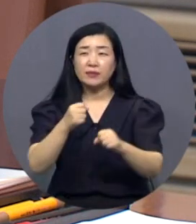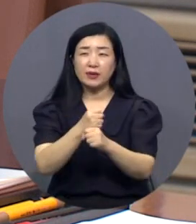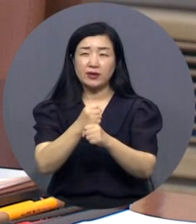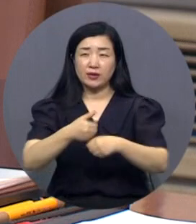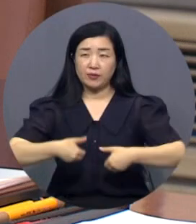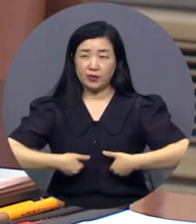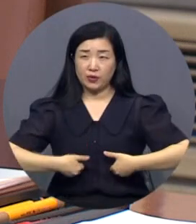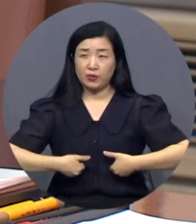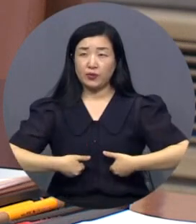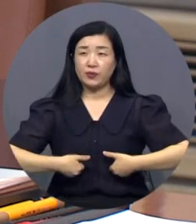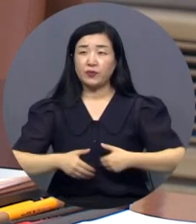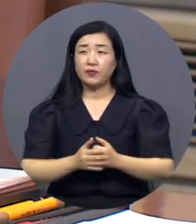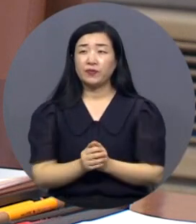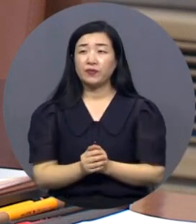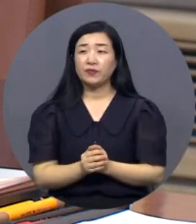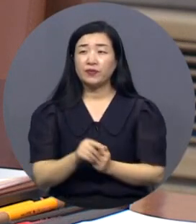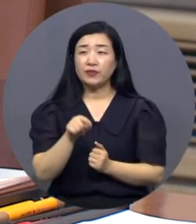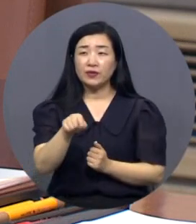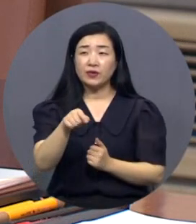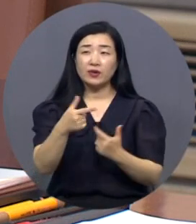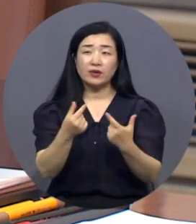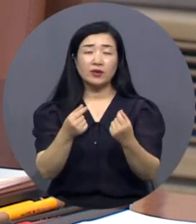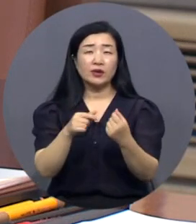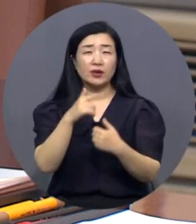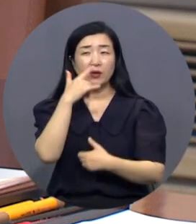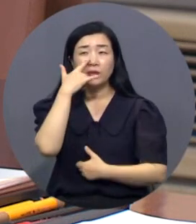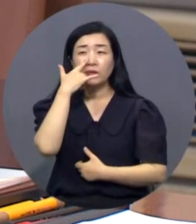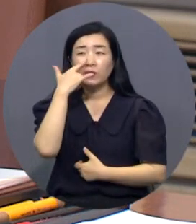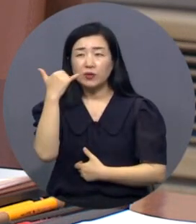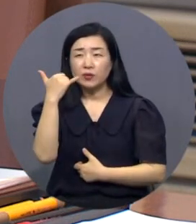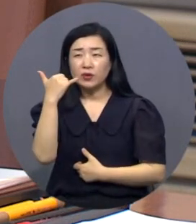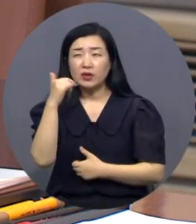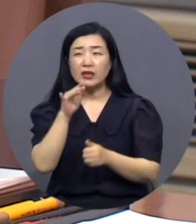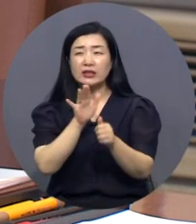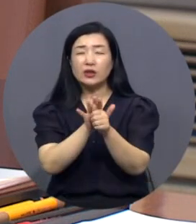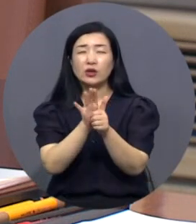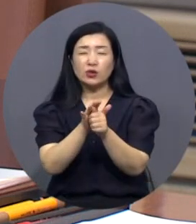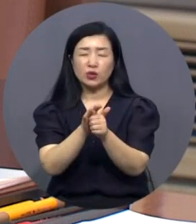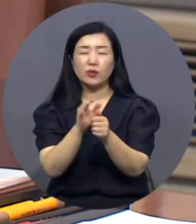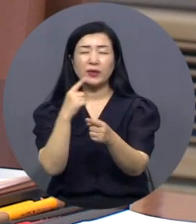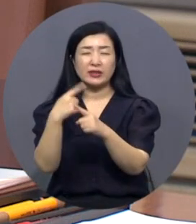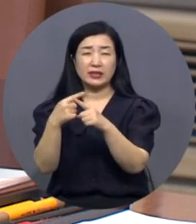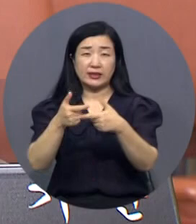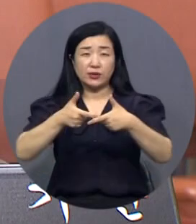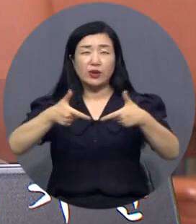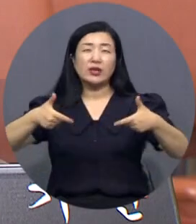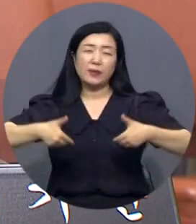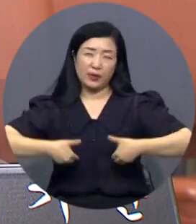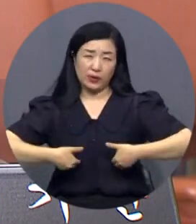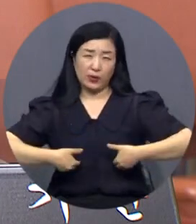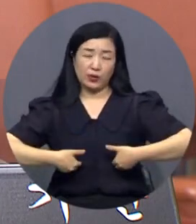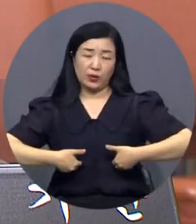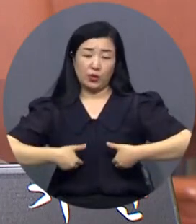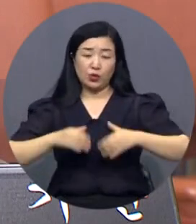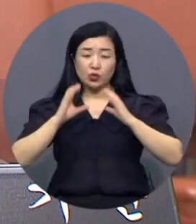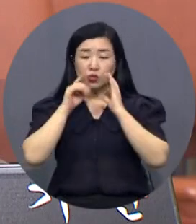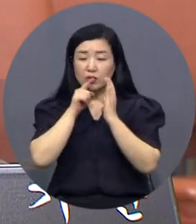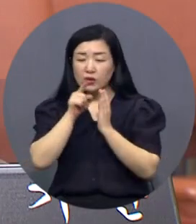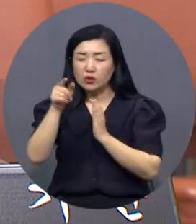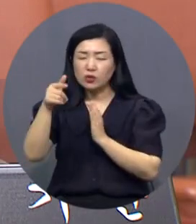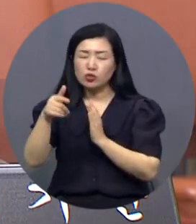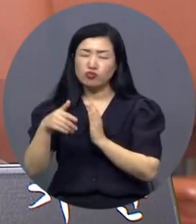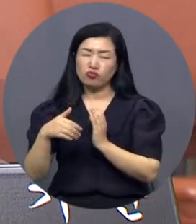있다고 봅니다. 특히 이와 함께 부모에 대한 지원도 확대해 나가야 된다고 보는데 출생 사실을 드러나는